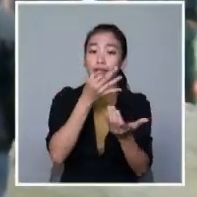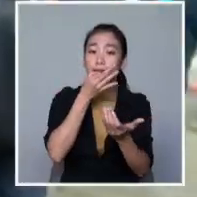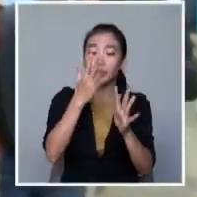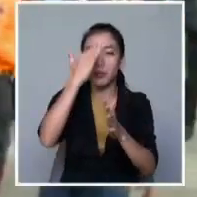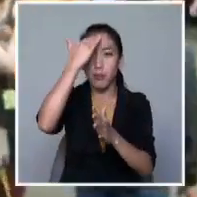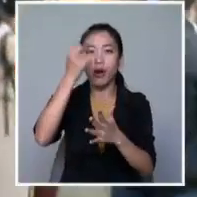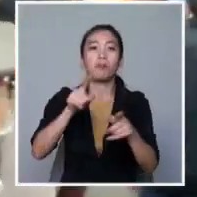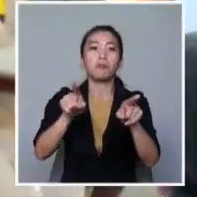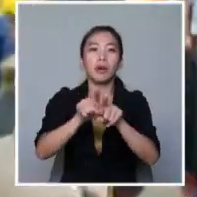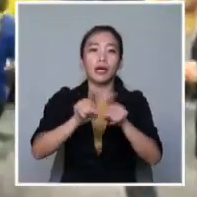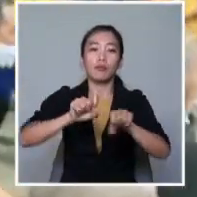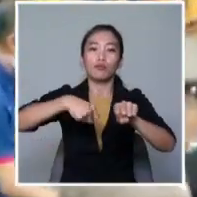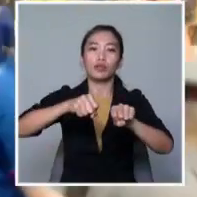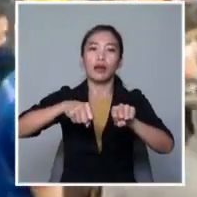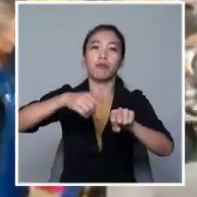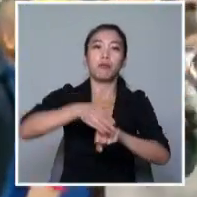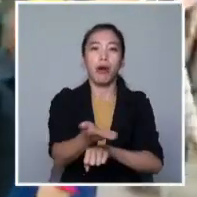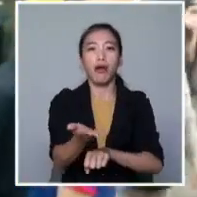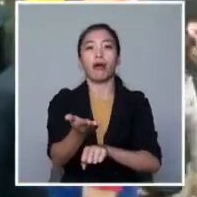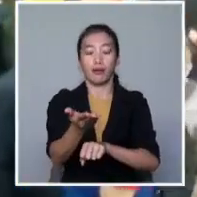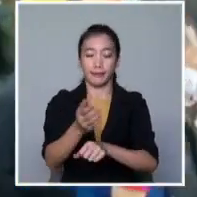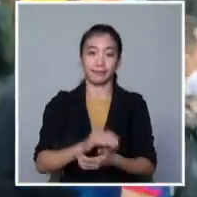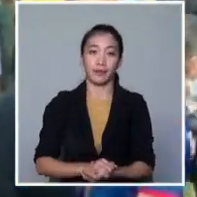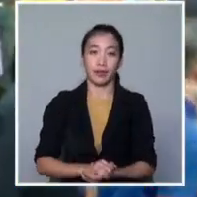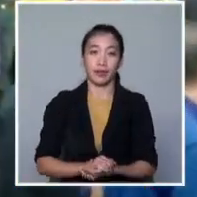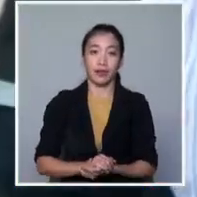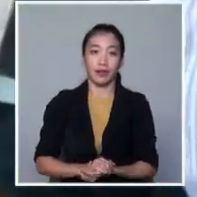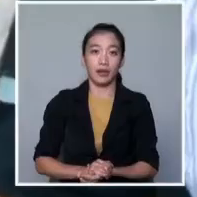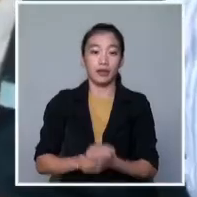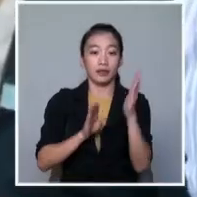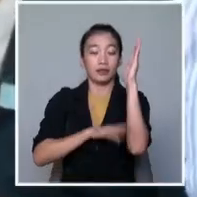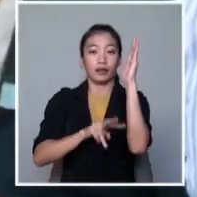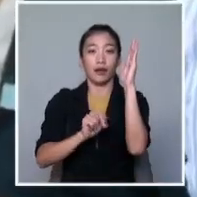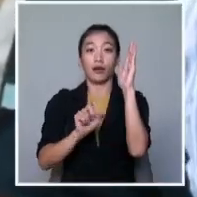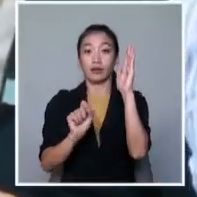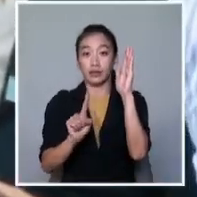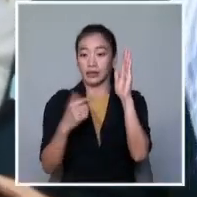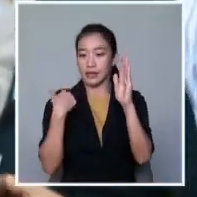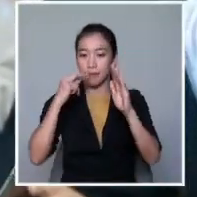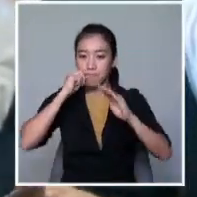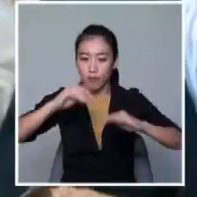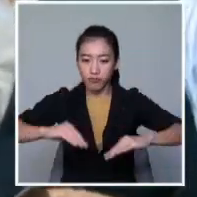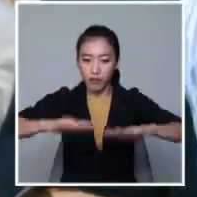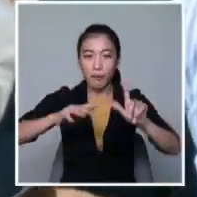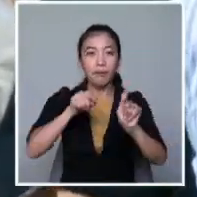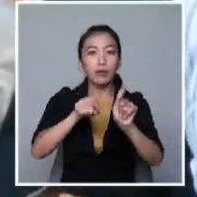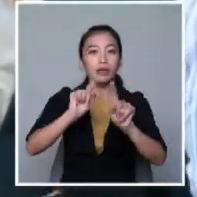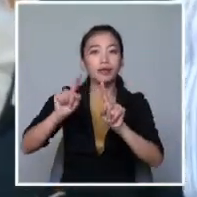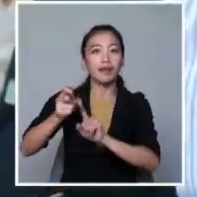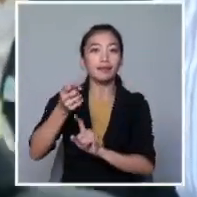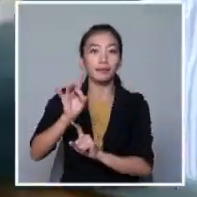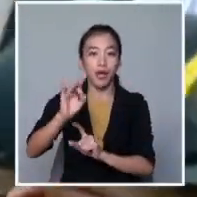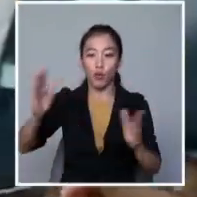คะสถานการณ์ปัจจุบันในพื้นที่จังหวัดนครศรีธรรมราชมีพื้นที่น้ำท่วมขังรวม18อำเภอรว